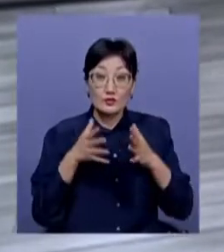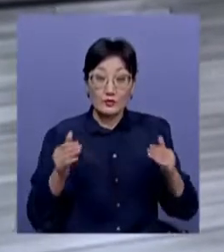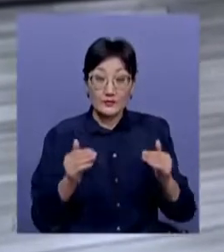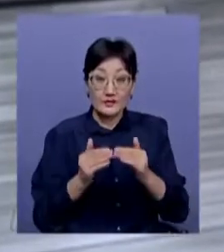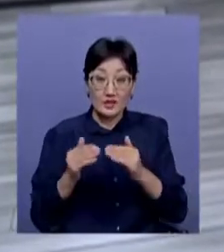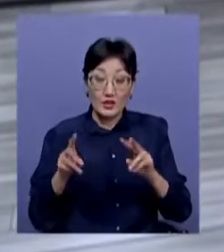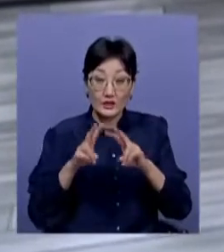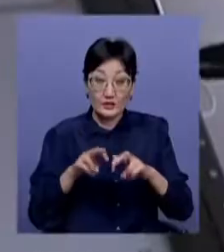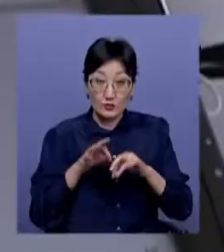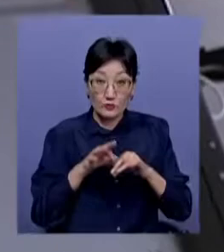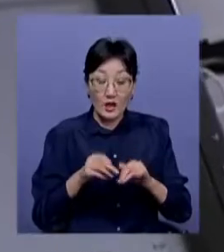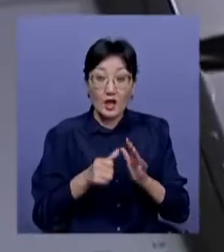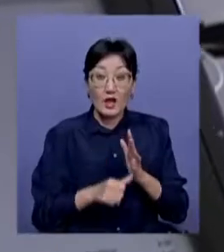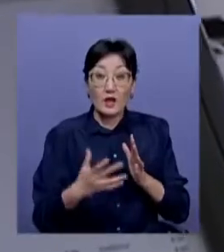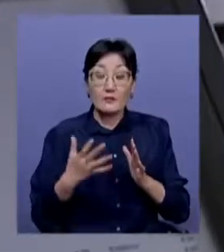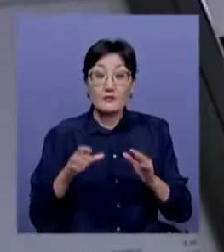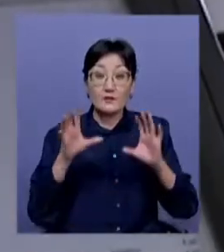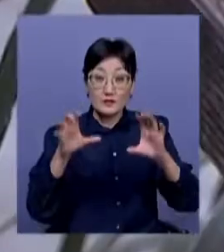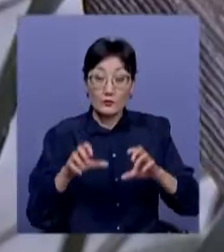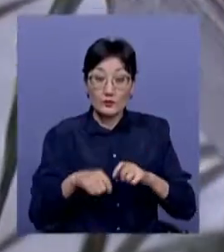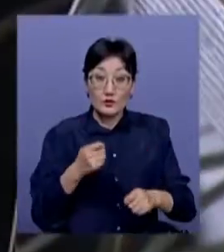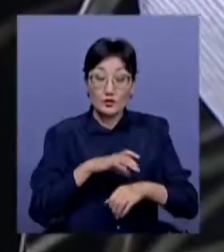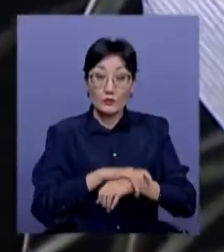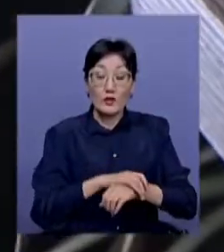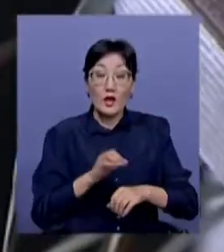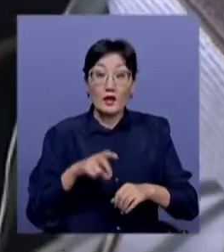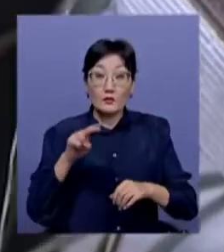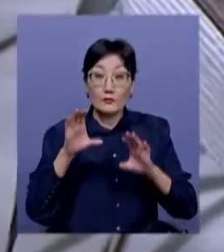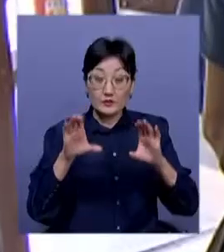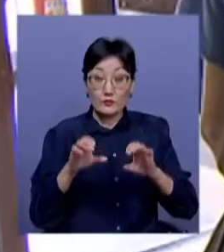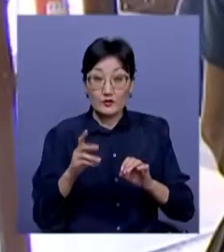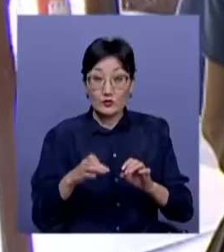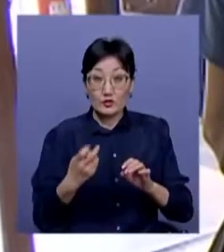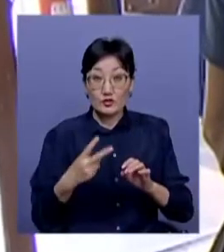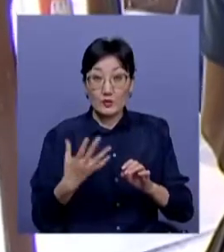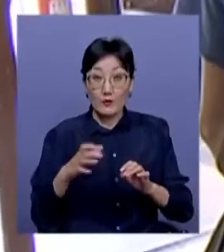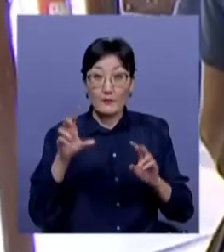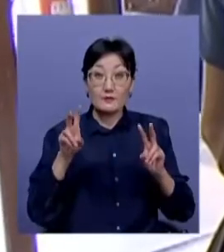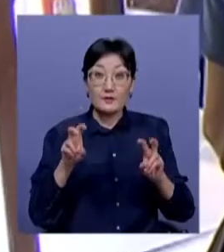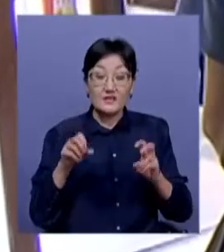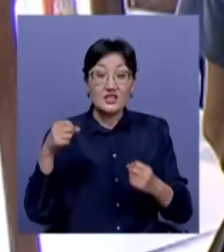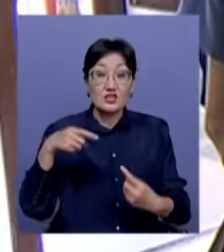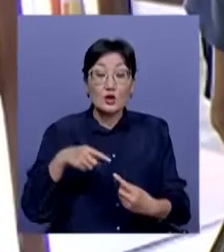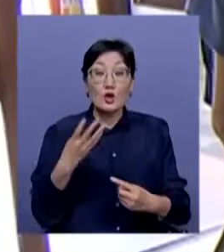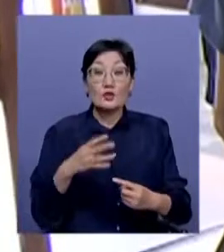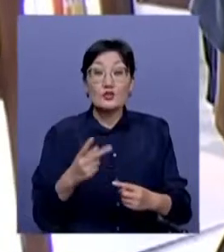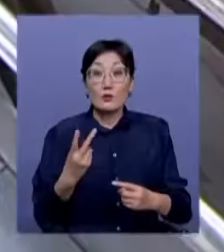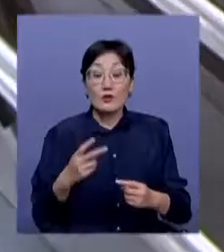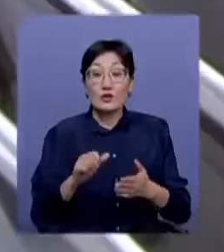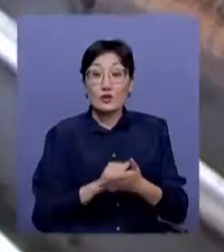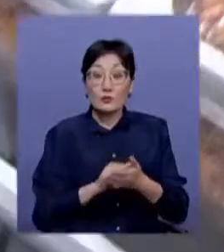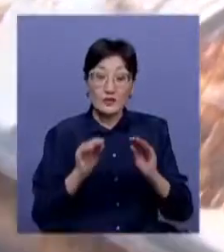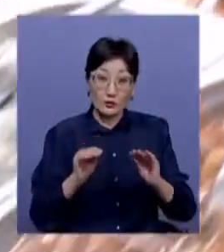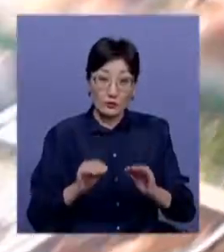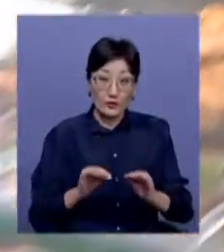нысан тексерілді. 65 заң бұзушылығы анықталып, әкімшілік кодекстің 425-ші бабына сәйкес 24-іне хаттама